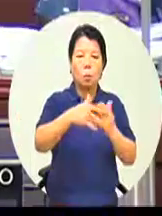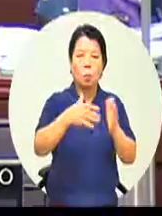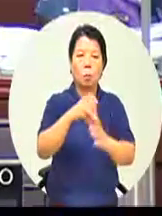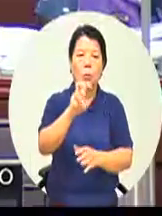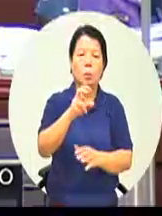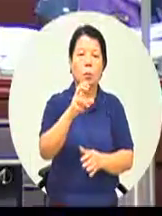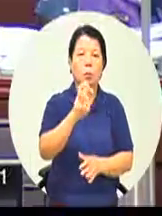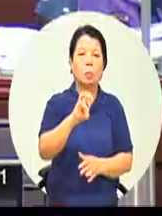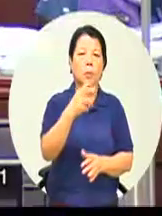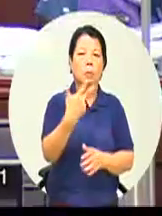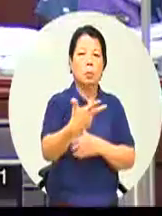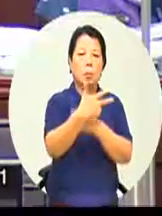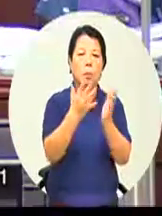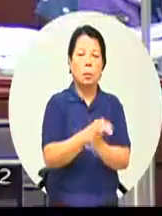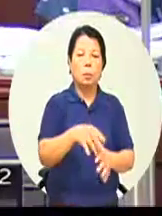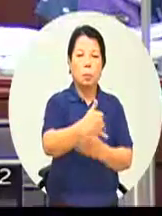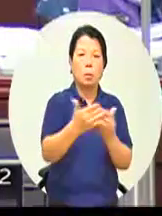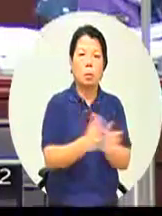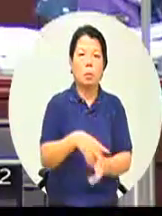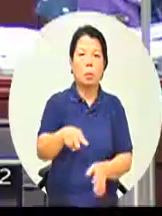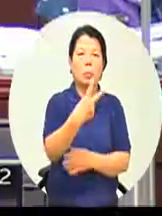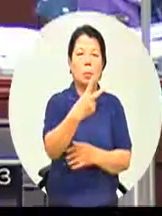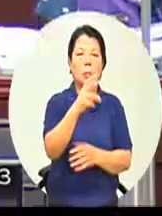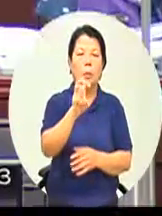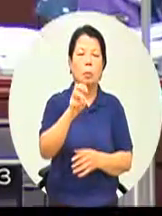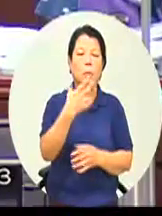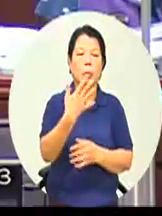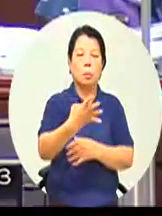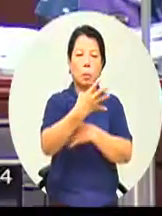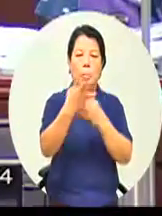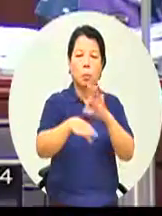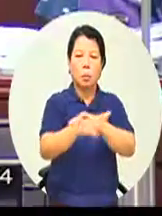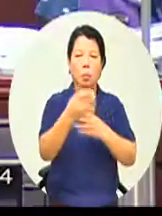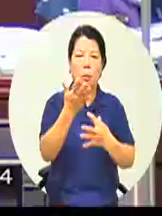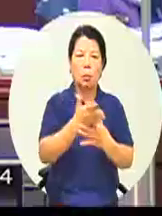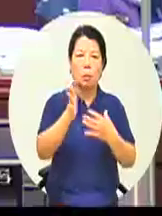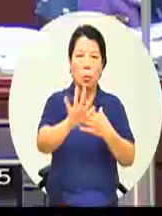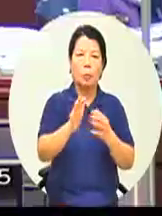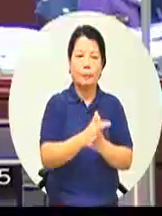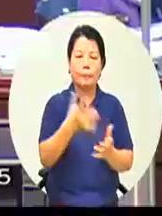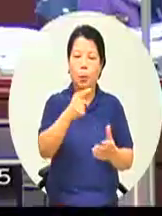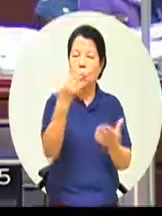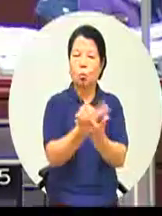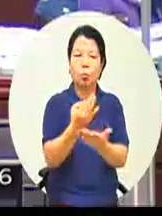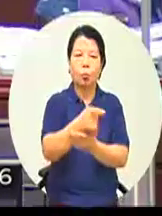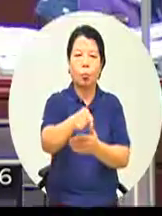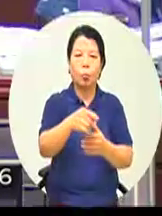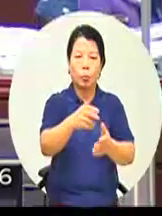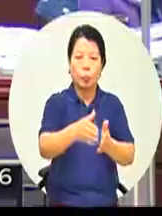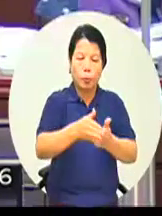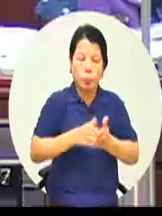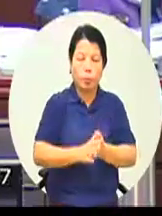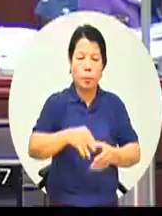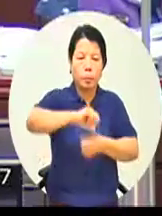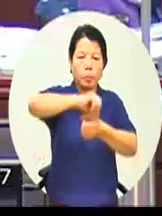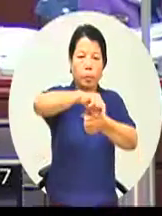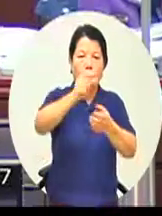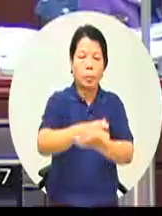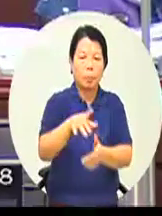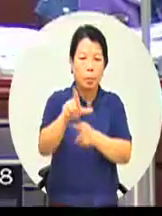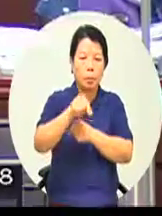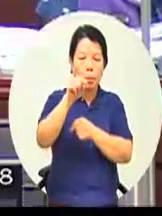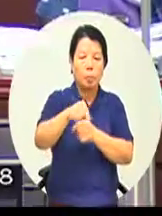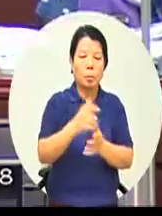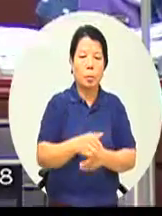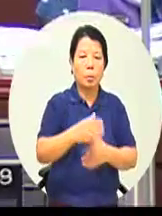啊，234间的这个闲置的教室，那我们觉得这是还不够的，所以我们要更加按照他原来的